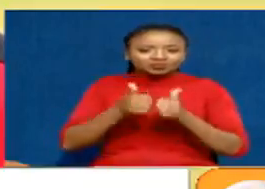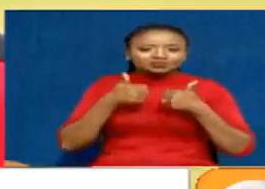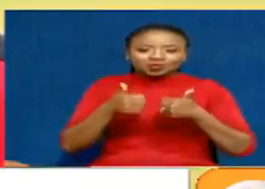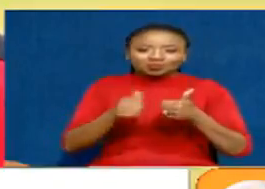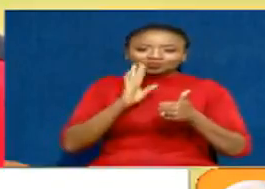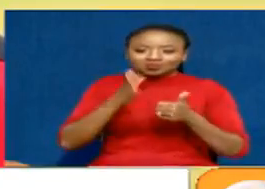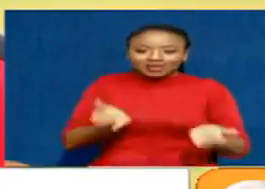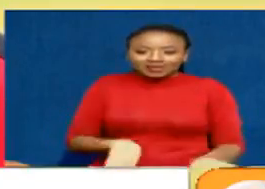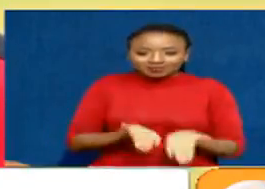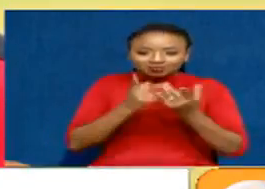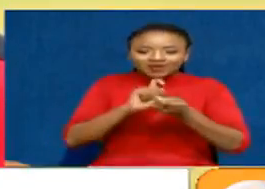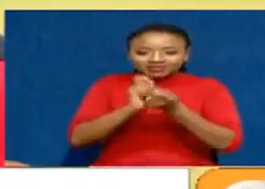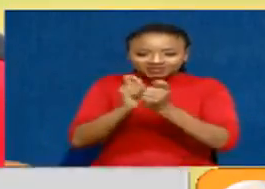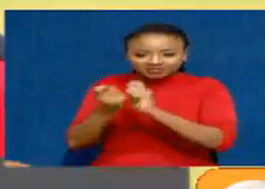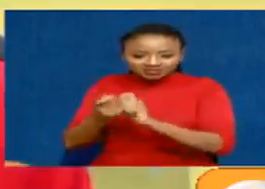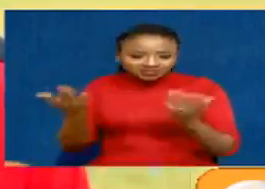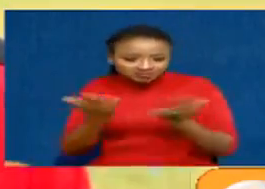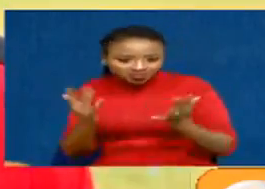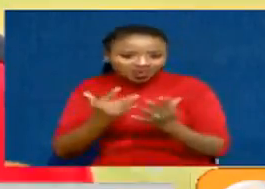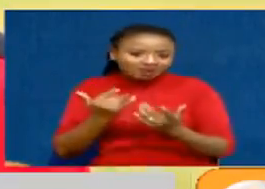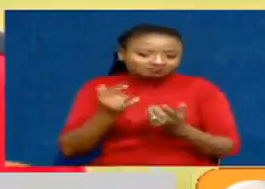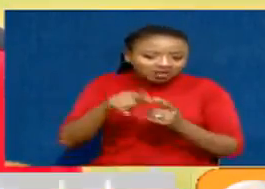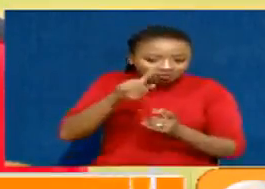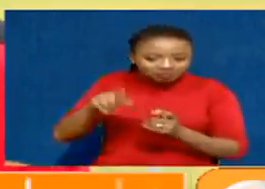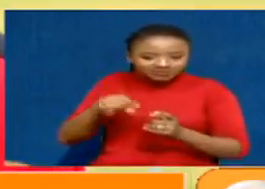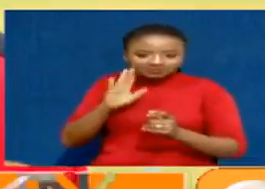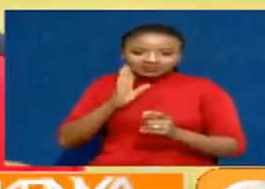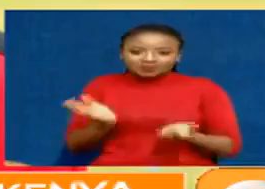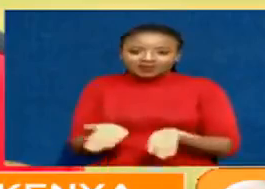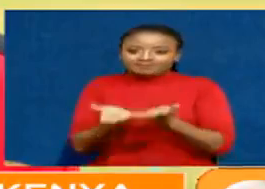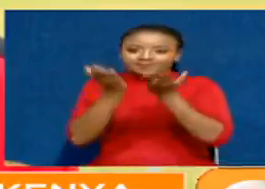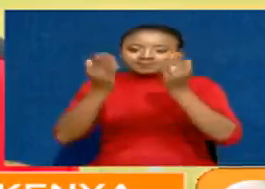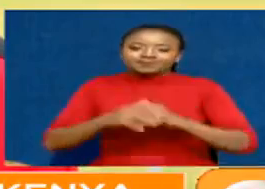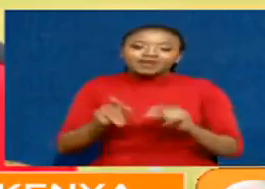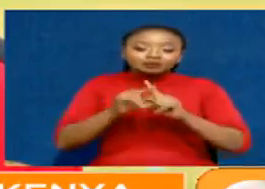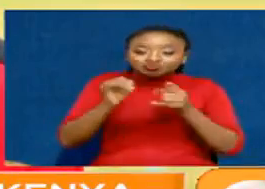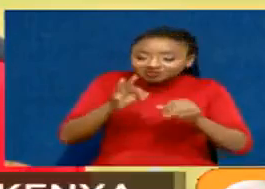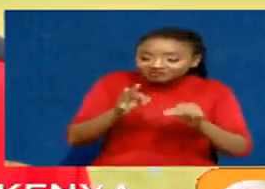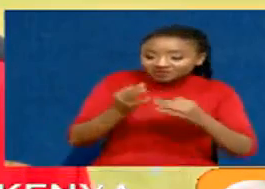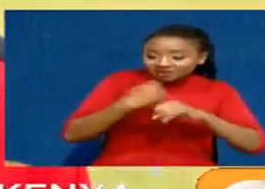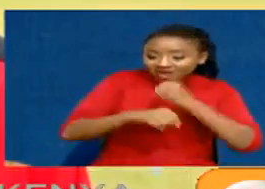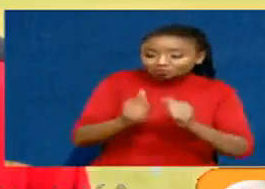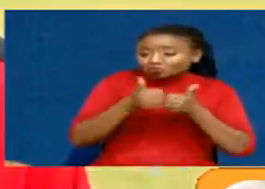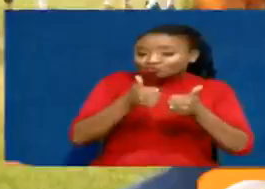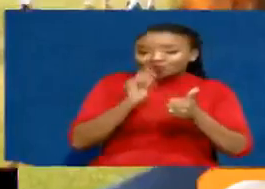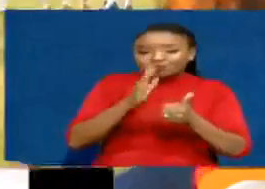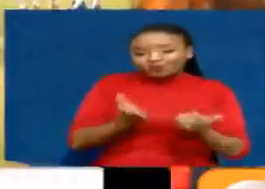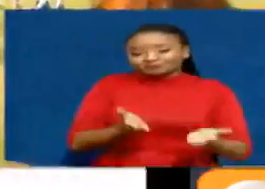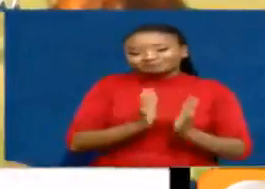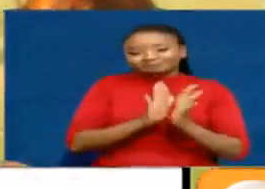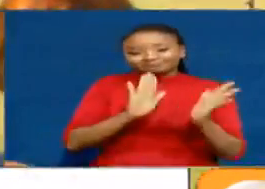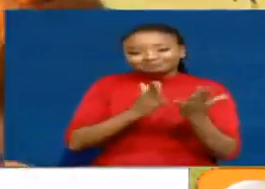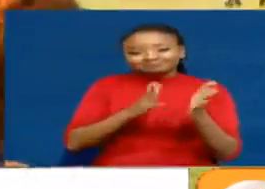tutaenda turekebishe makosa tujue wapi tumefanya makosa turekebishe na ile tumefanya vizuri tuzidi kabisa.